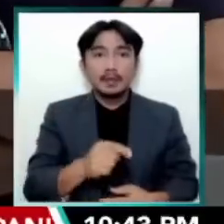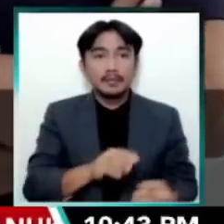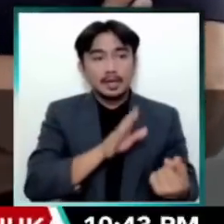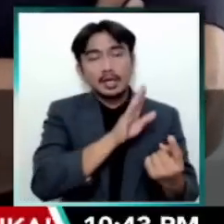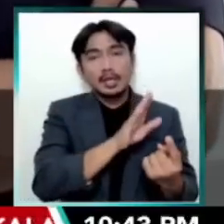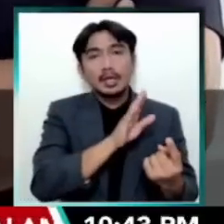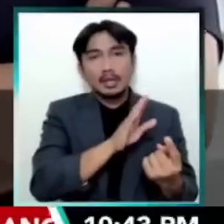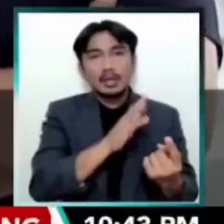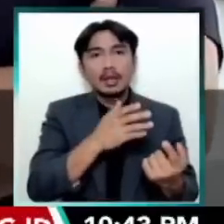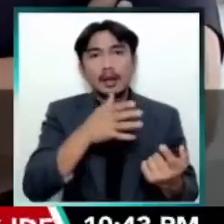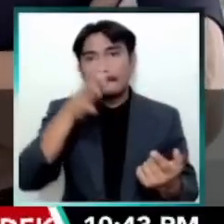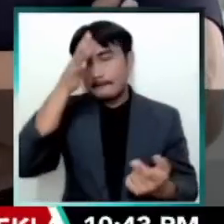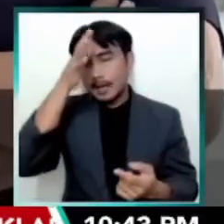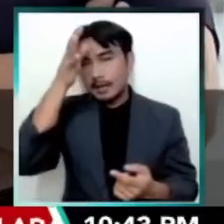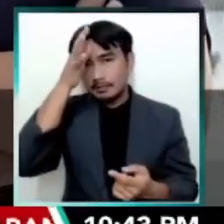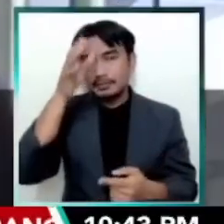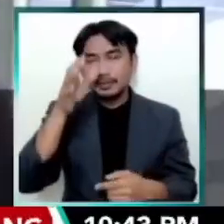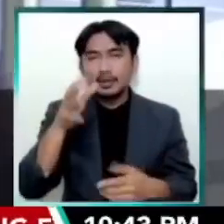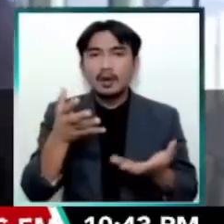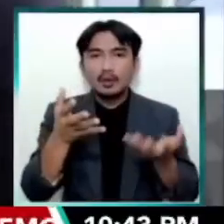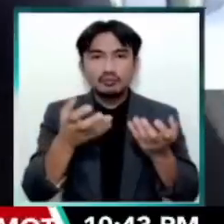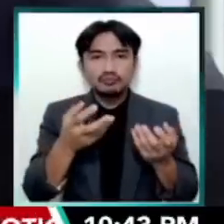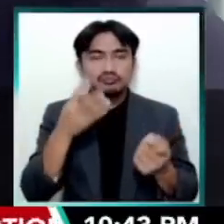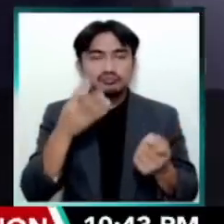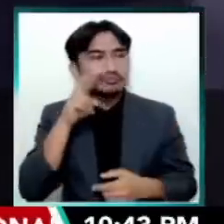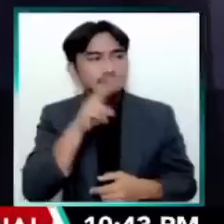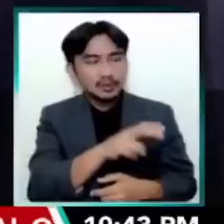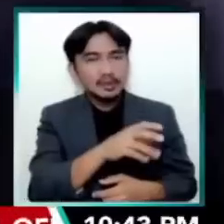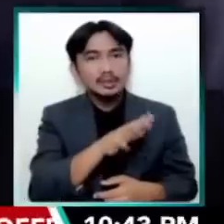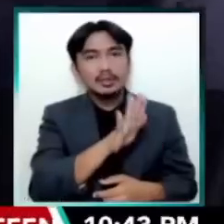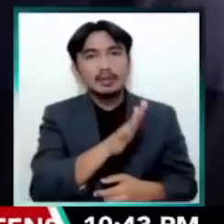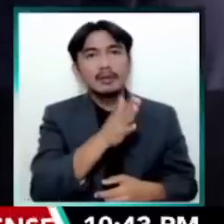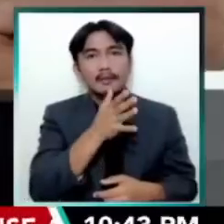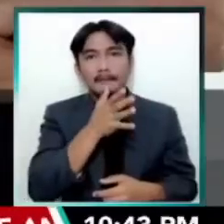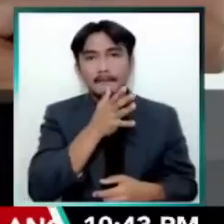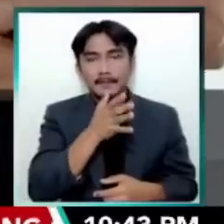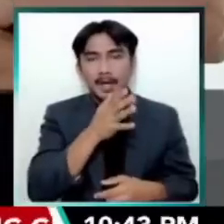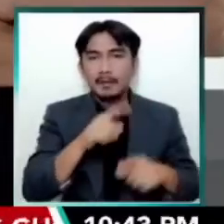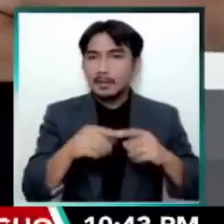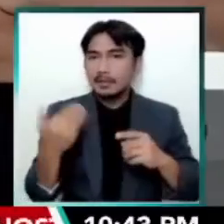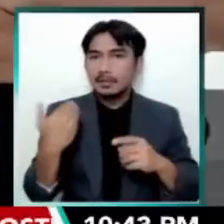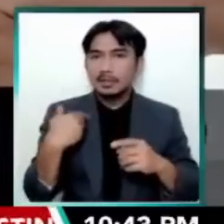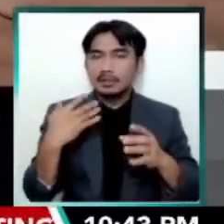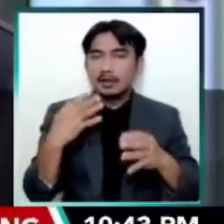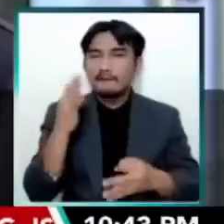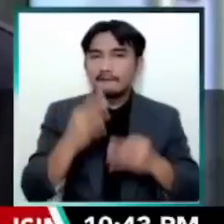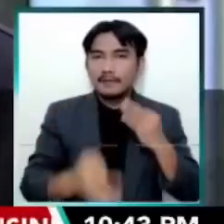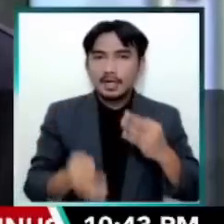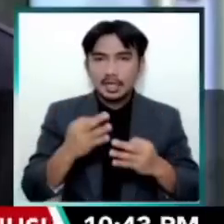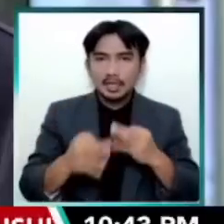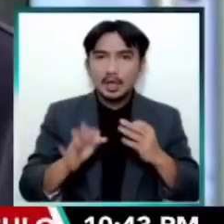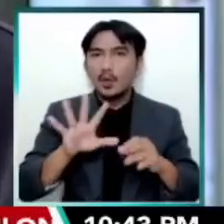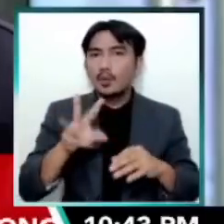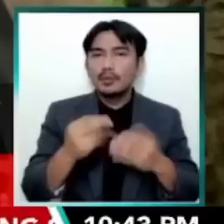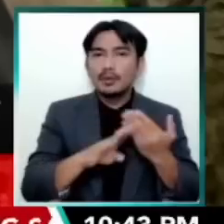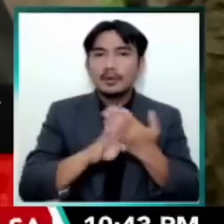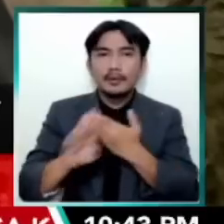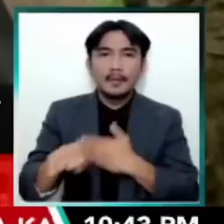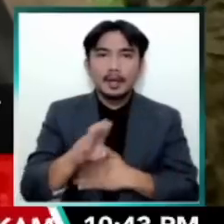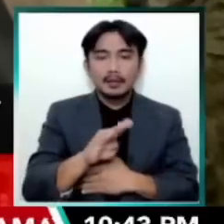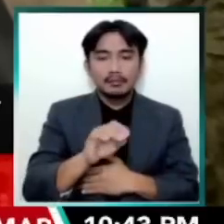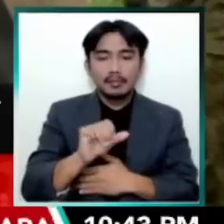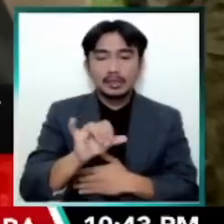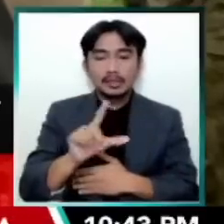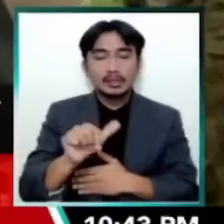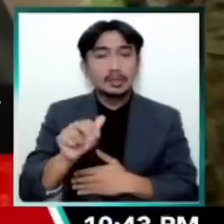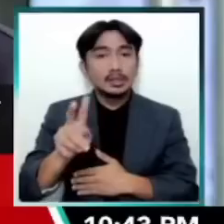Forigay, gustong makita ni Hannah ang ina. Kaya hindi pa nila maisapinal kung kailan sila makakauwi sa Basilan. Yun ang hingi niya sa akin. If she